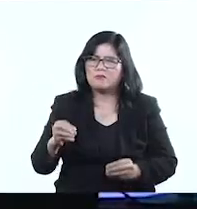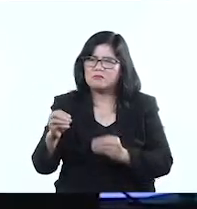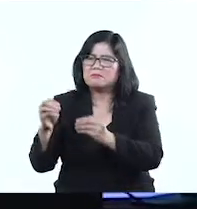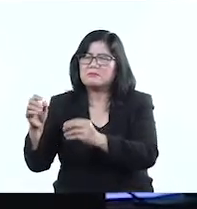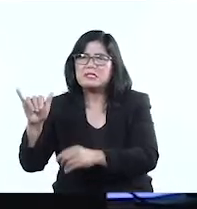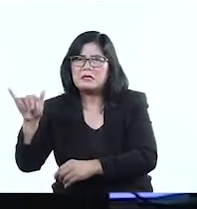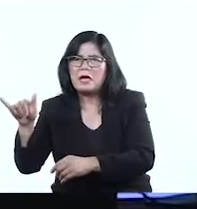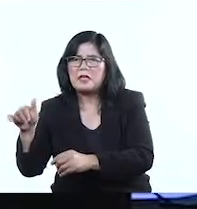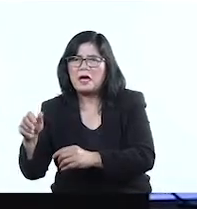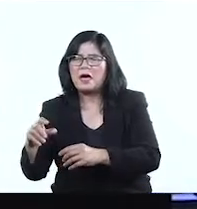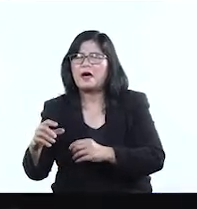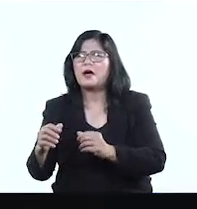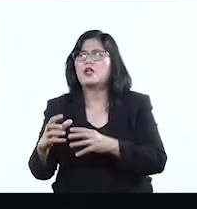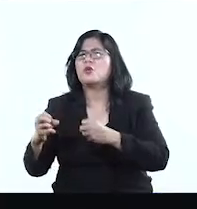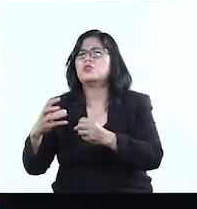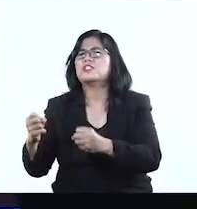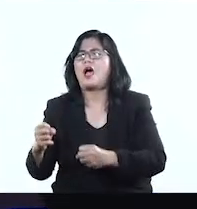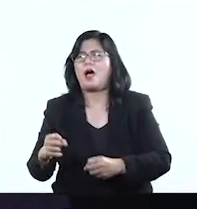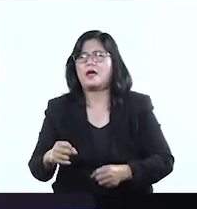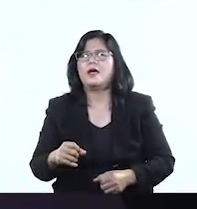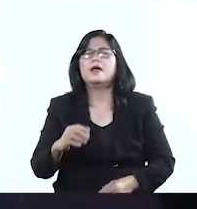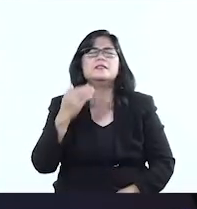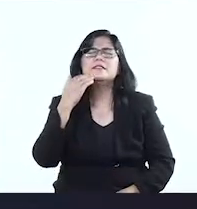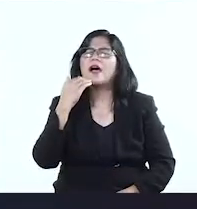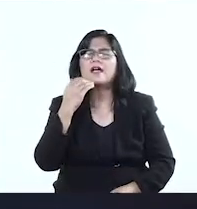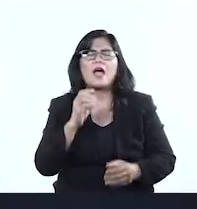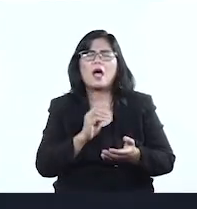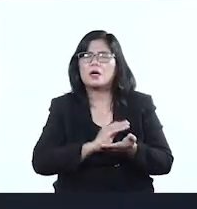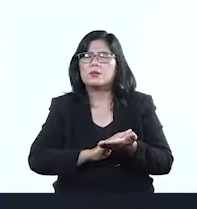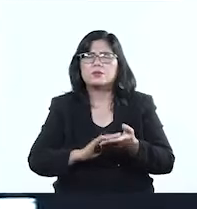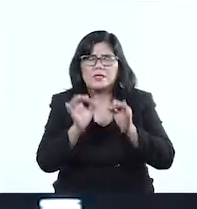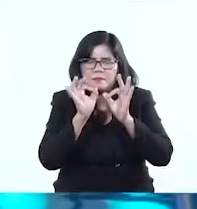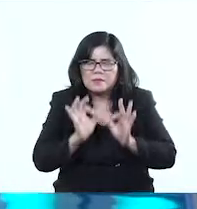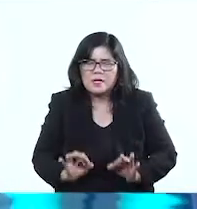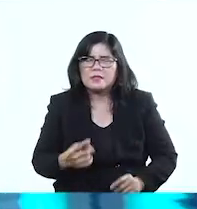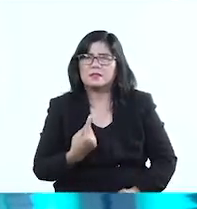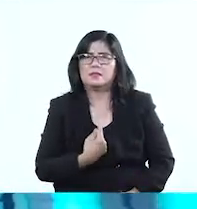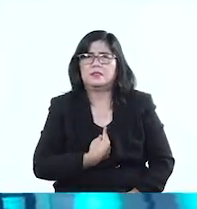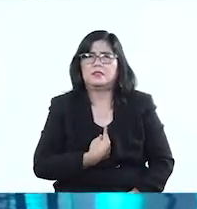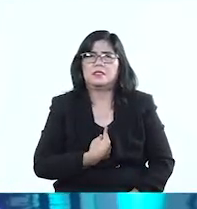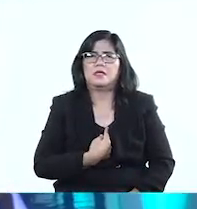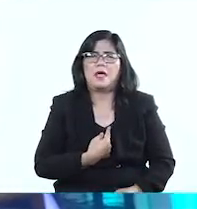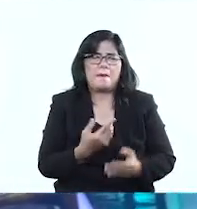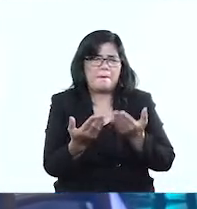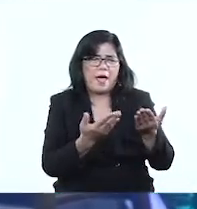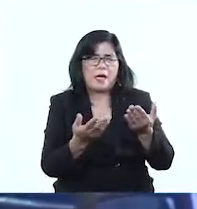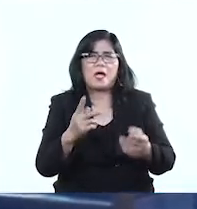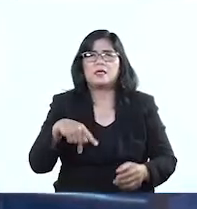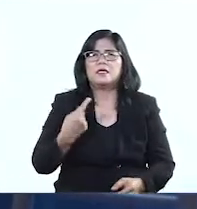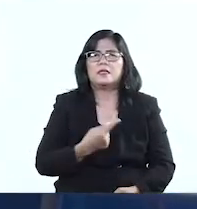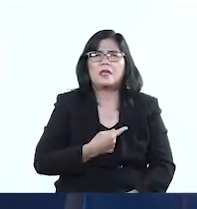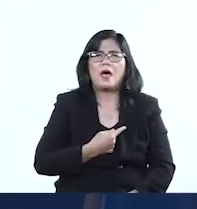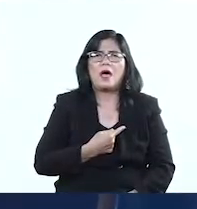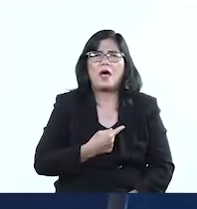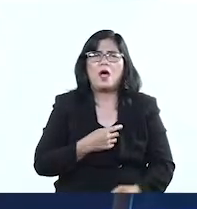Jagat kemurniaan iman kita jaga ke murni yang diri kita jaga kemudian pelayanan kita jaga